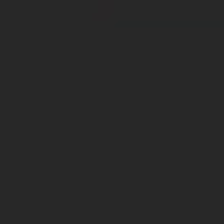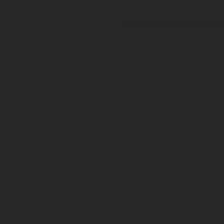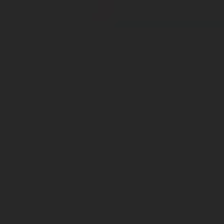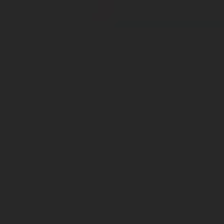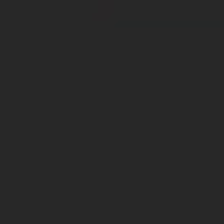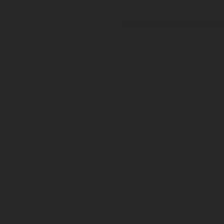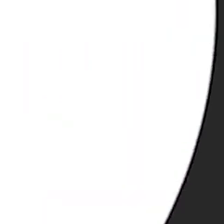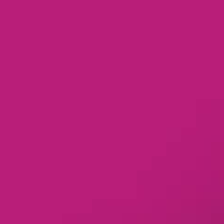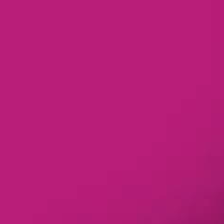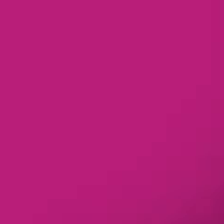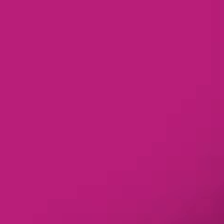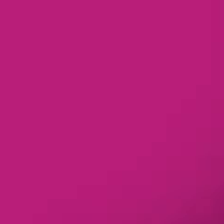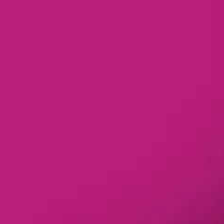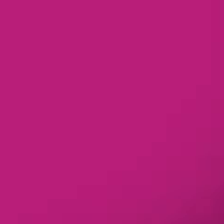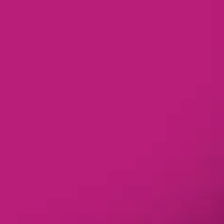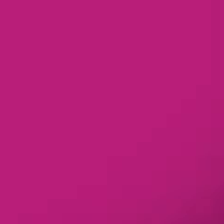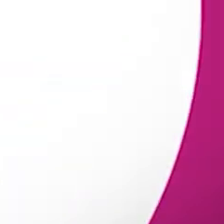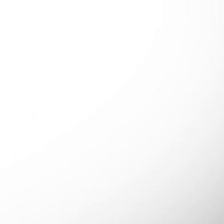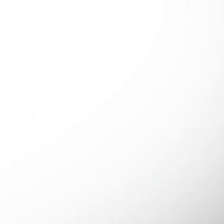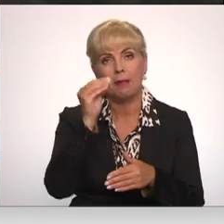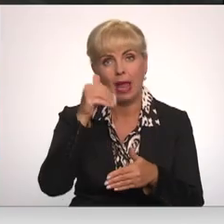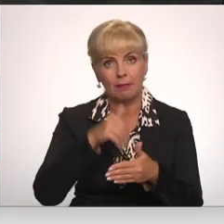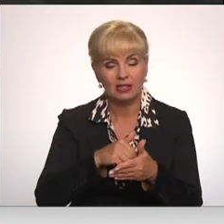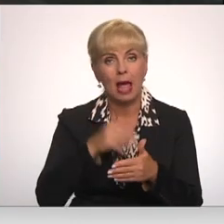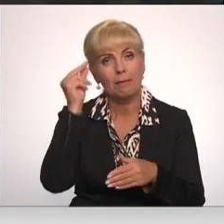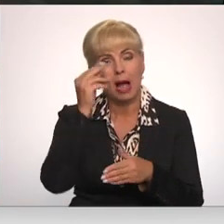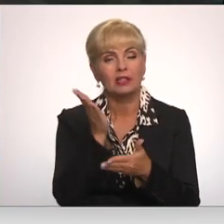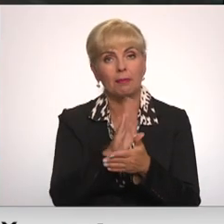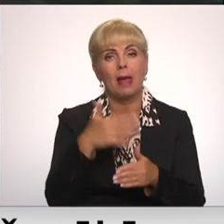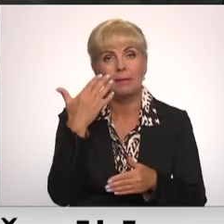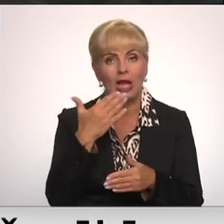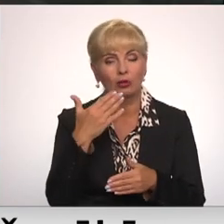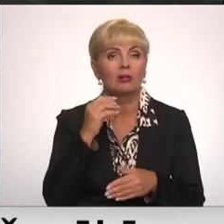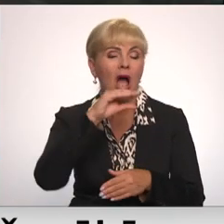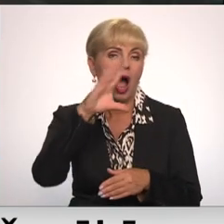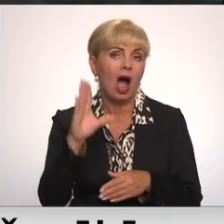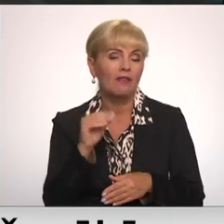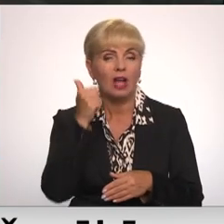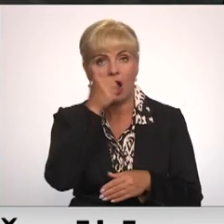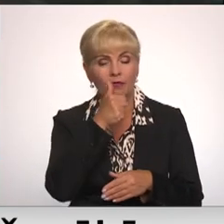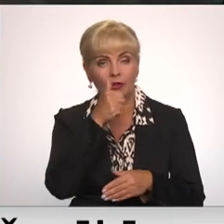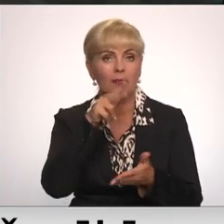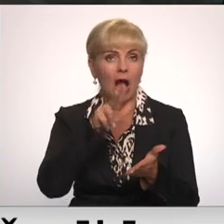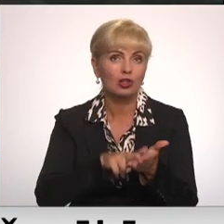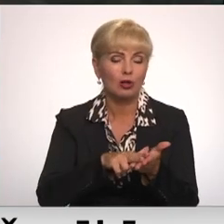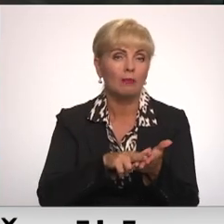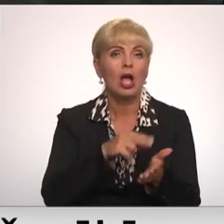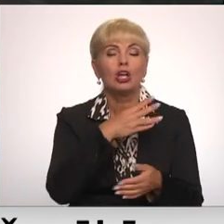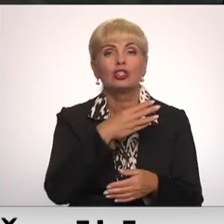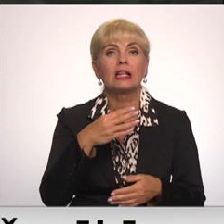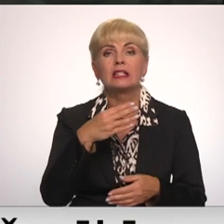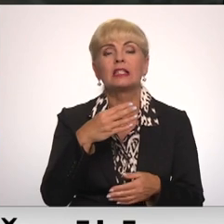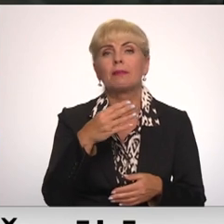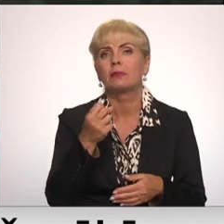Re, viss ēters ir te! Āfrikas cūku mērs šogad apstiprināts 423 meža